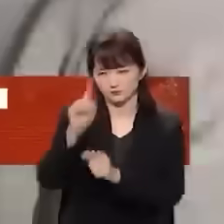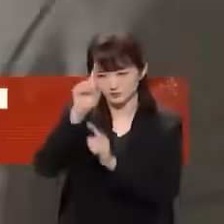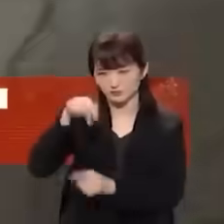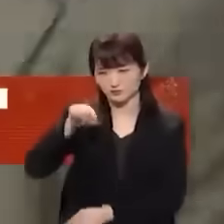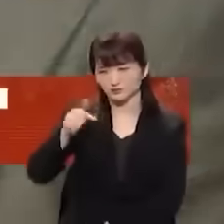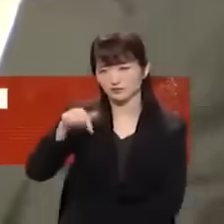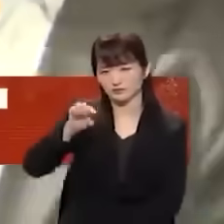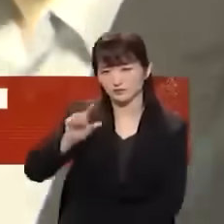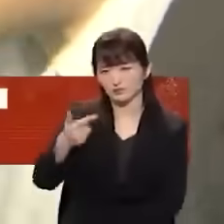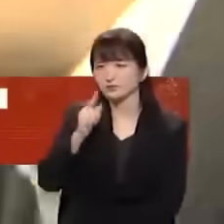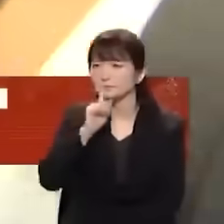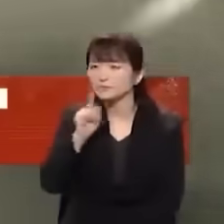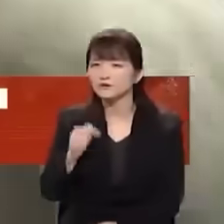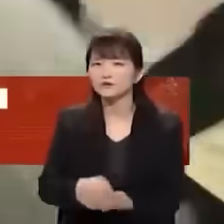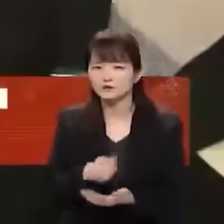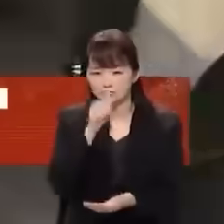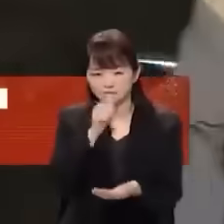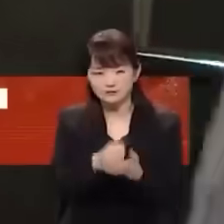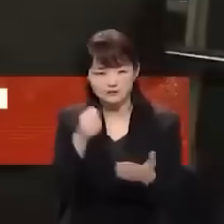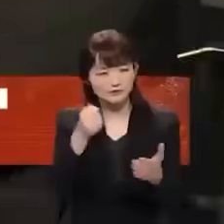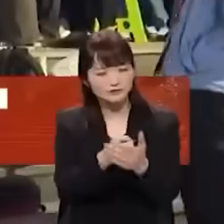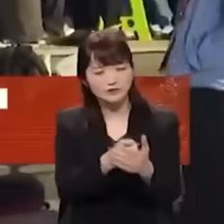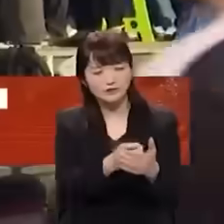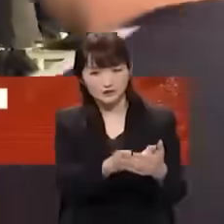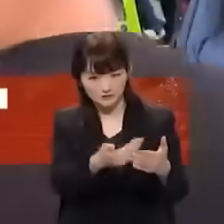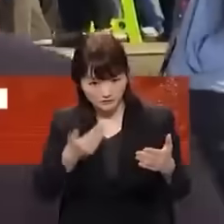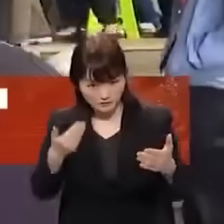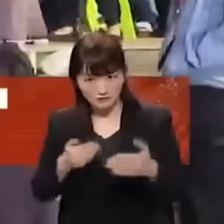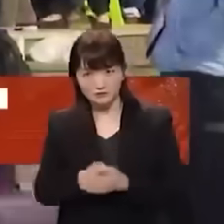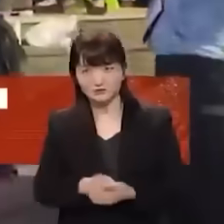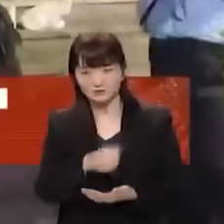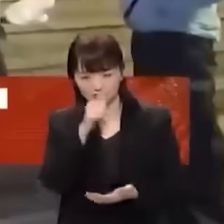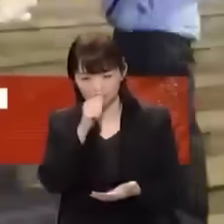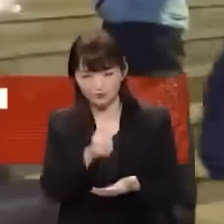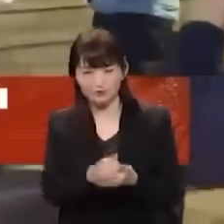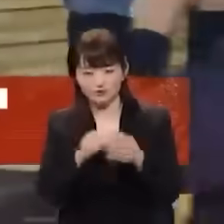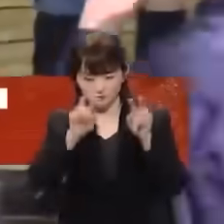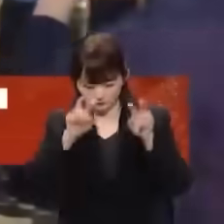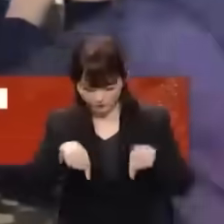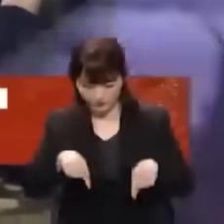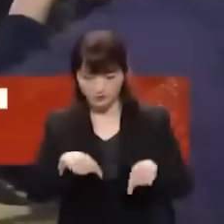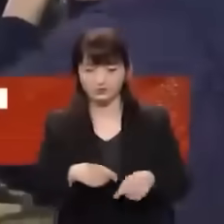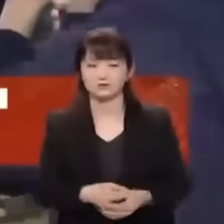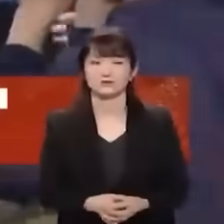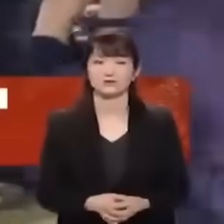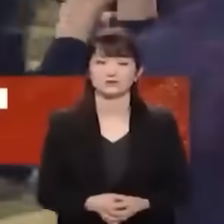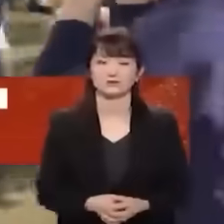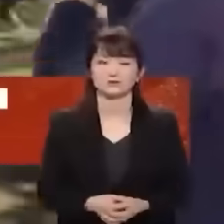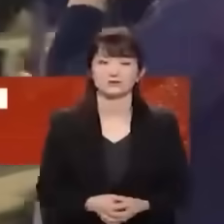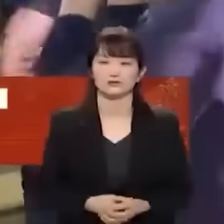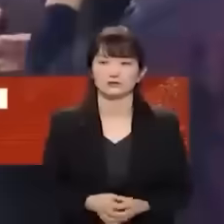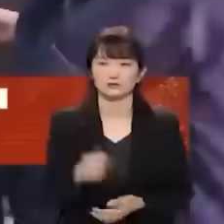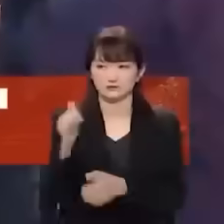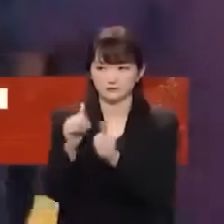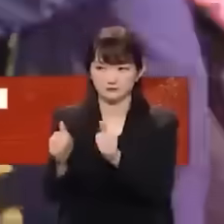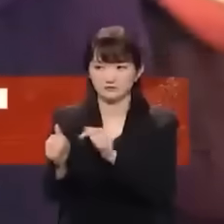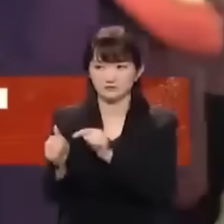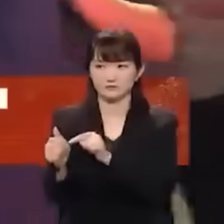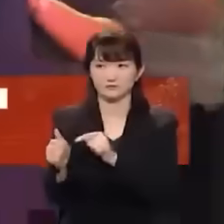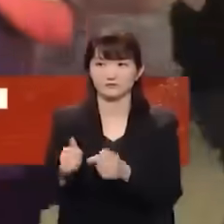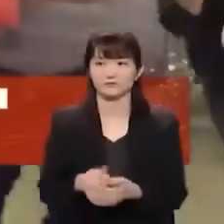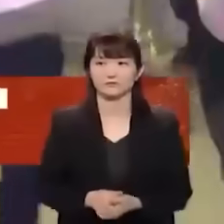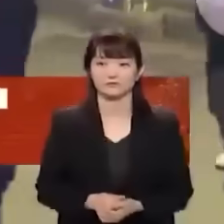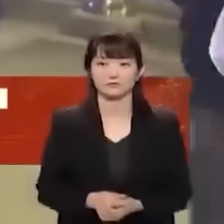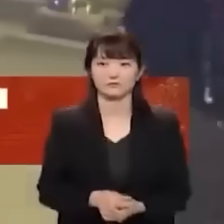하면서이 유죄 확장되기 전까지 무죄 추정 아니냐 얘기를 하고 있는 상황이거든요 다만 이제 변호사가 아마